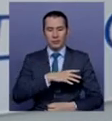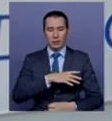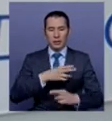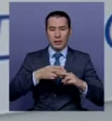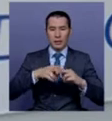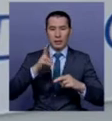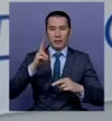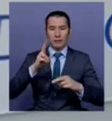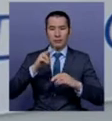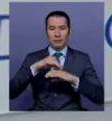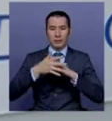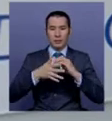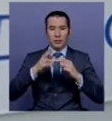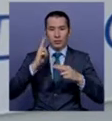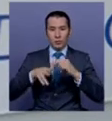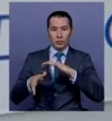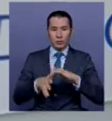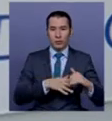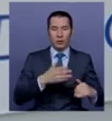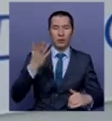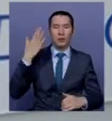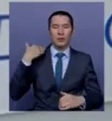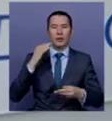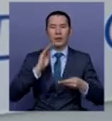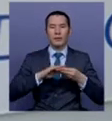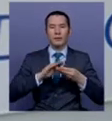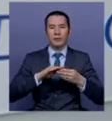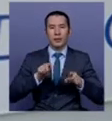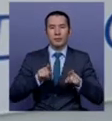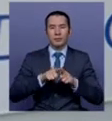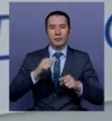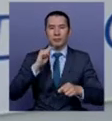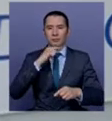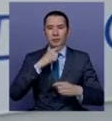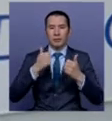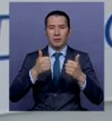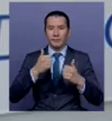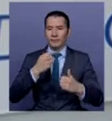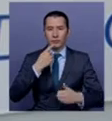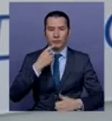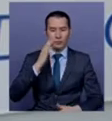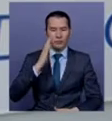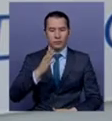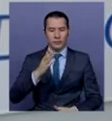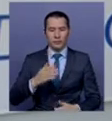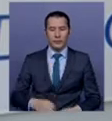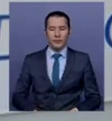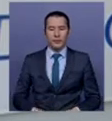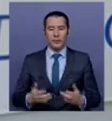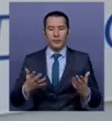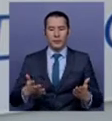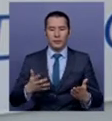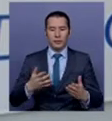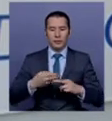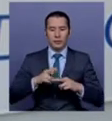біздің экономикамыз бұрынғыдай болмайды. Біз қалыпқа келетін энергия көздеріне көшеміз. Сонымен қатар қайта өңдеу саласына басымдық беріледі. Себебі өзі